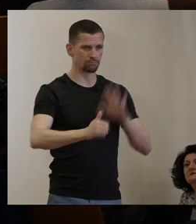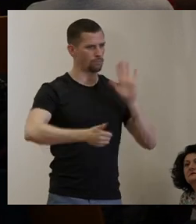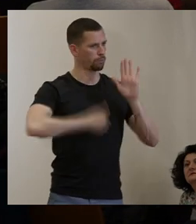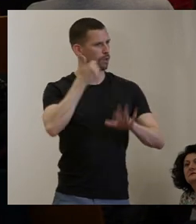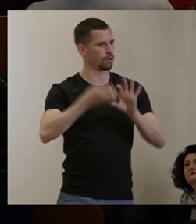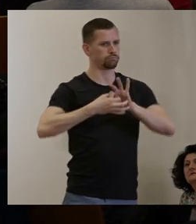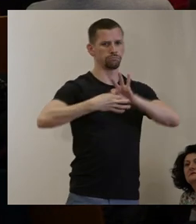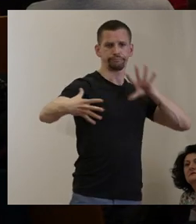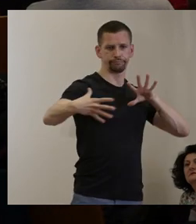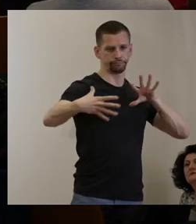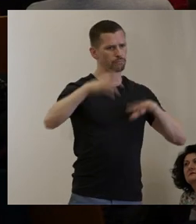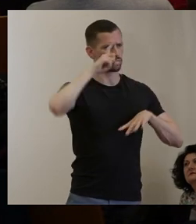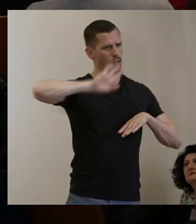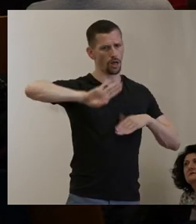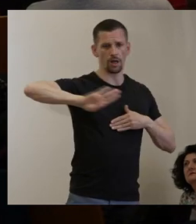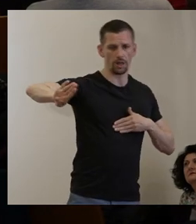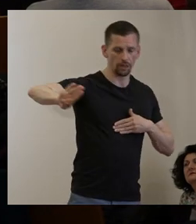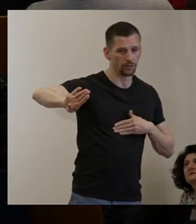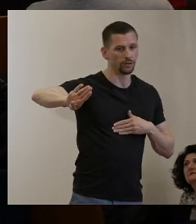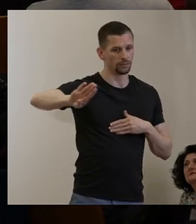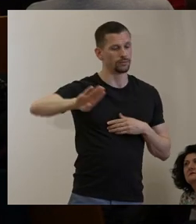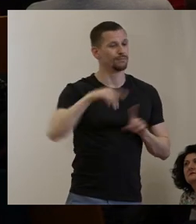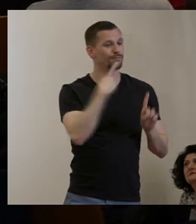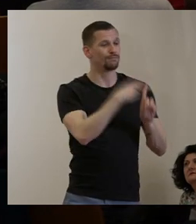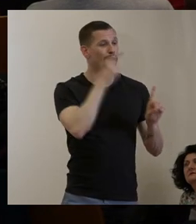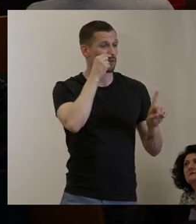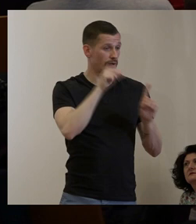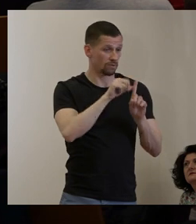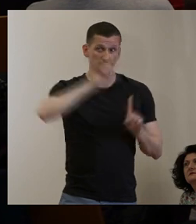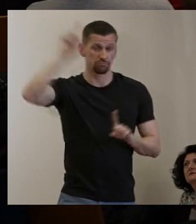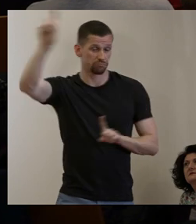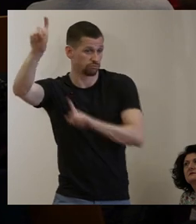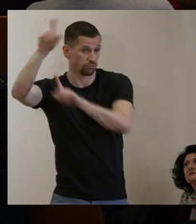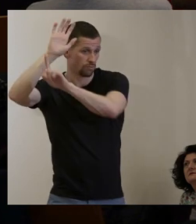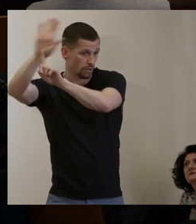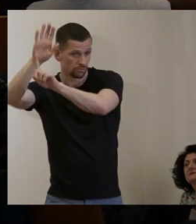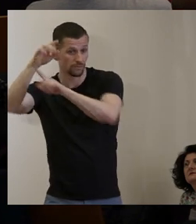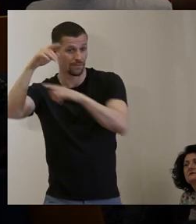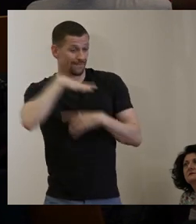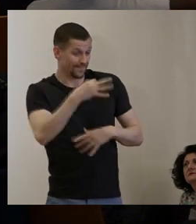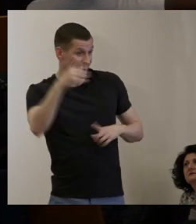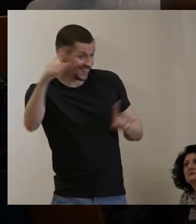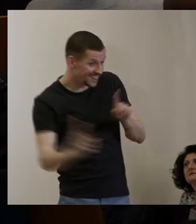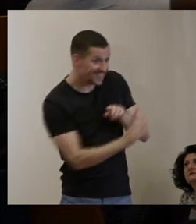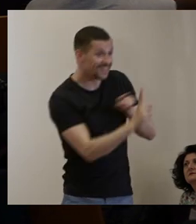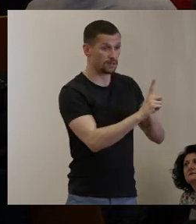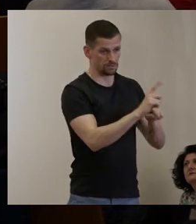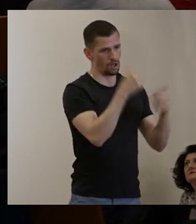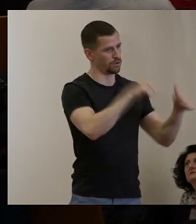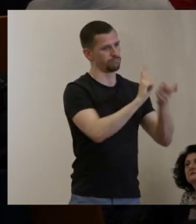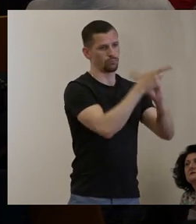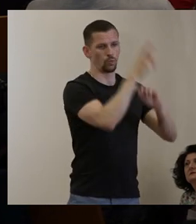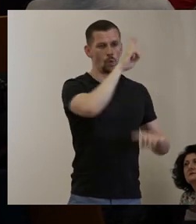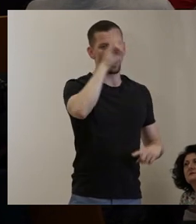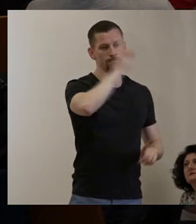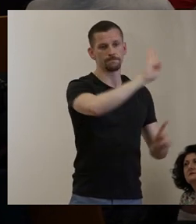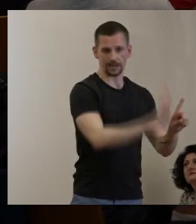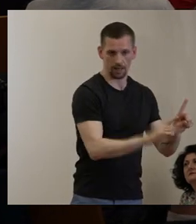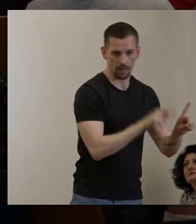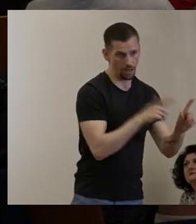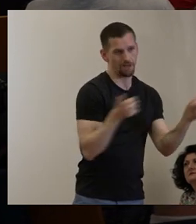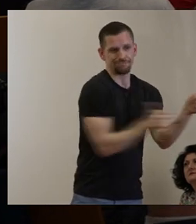Portugal. Bien, alors Jean-Baptiste Debré va vivre 16 ans au Brésil, ce qui est très long, donc ce n'est pas un voyageur, c'est quelqu'un qui a